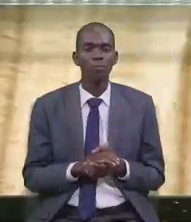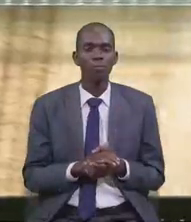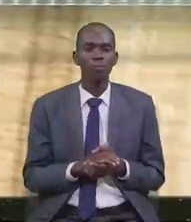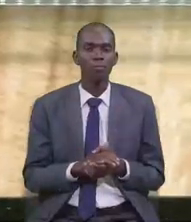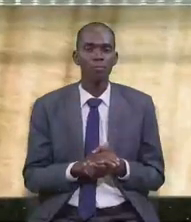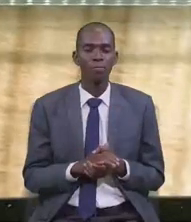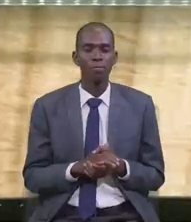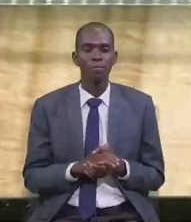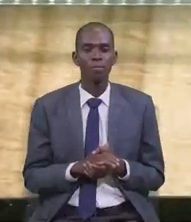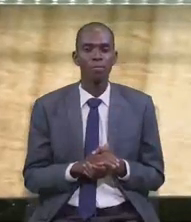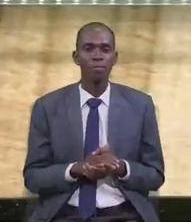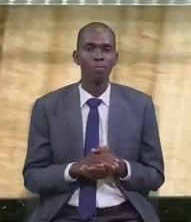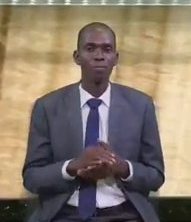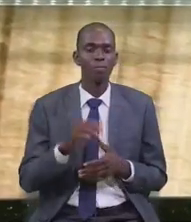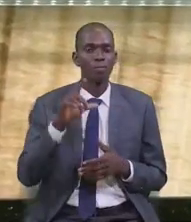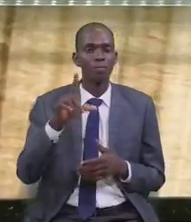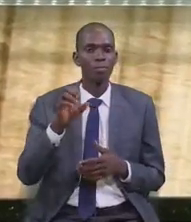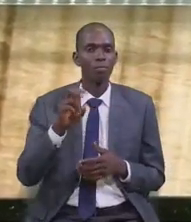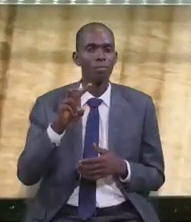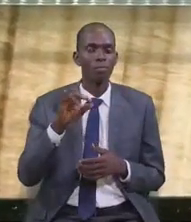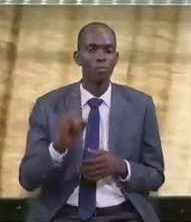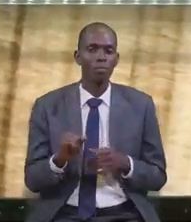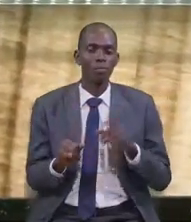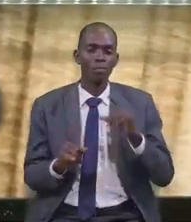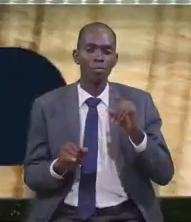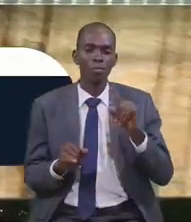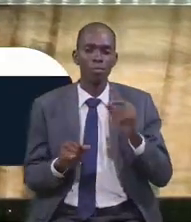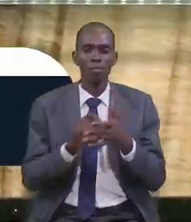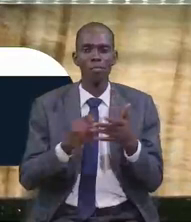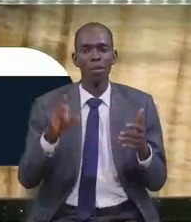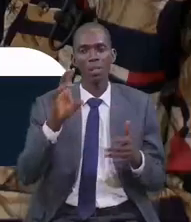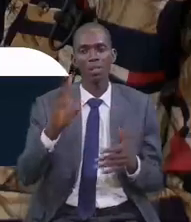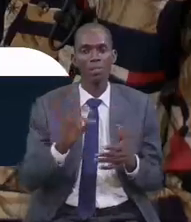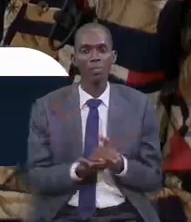Lévitique 20, verset 7. Lévitique 20,